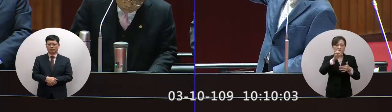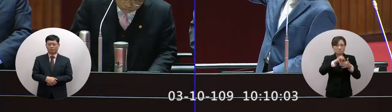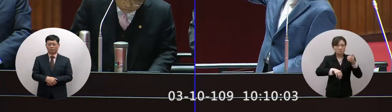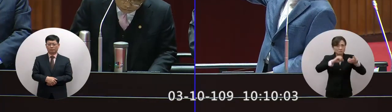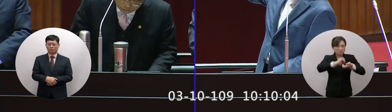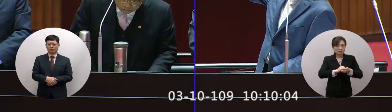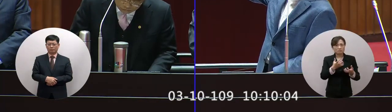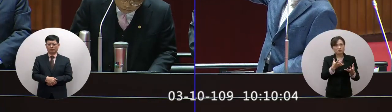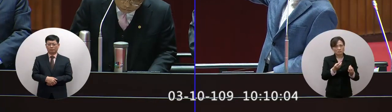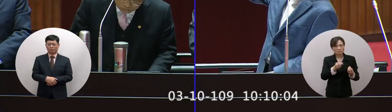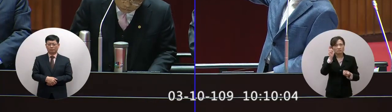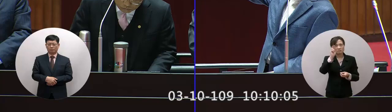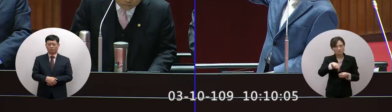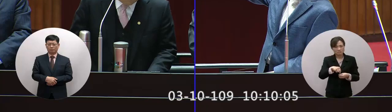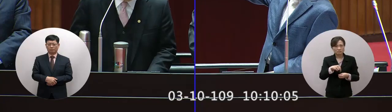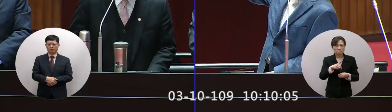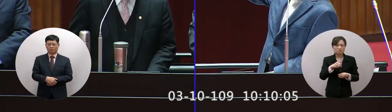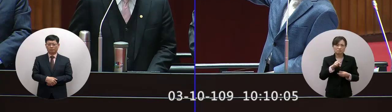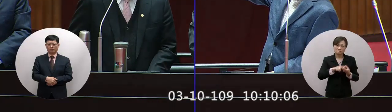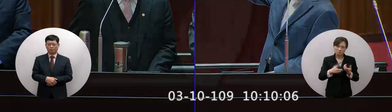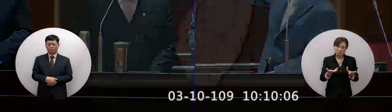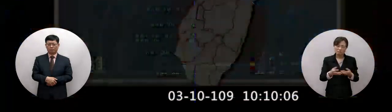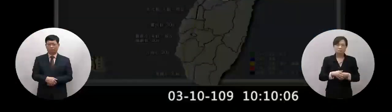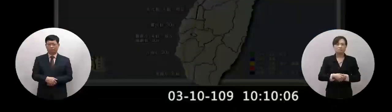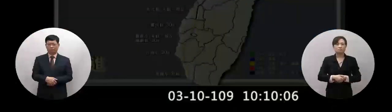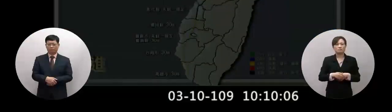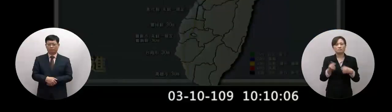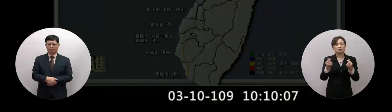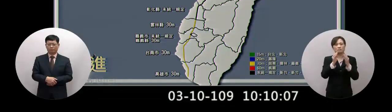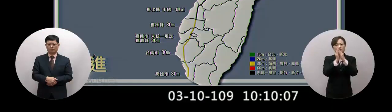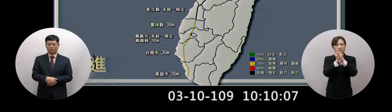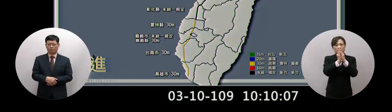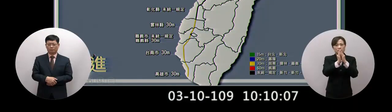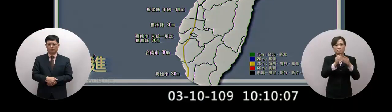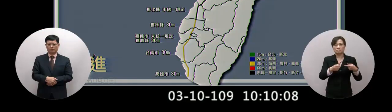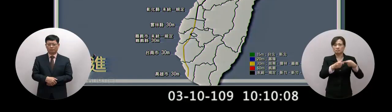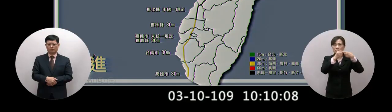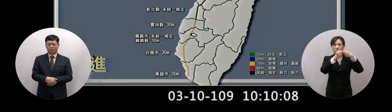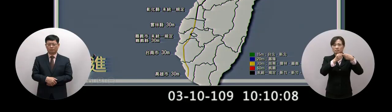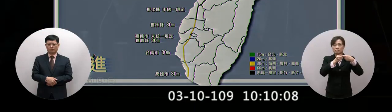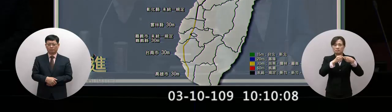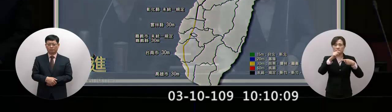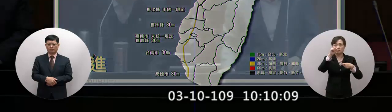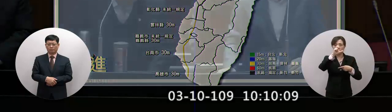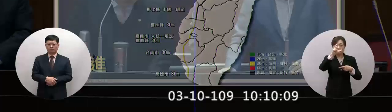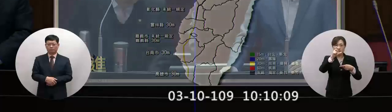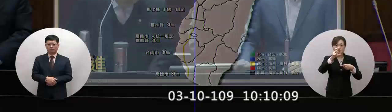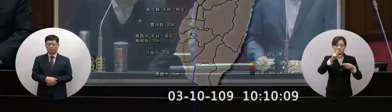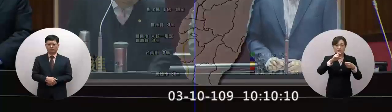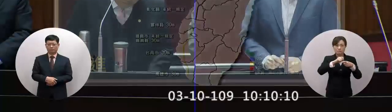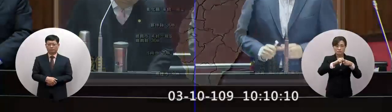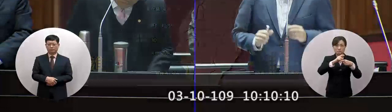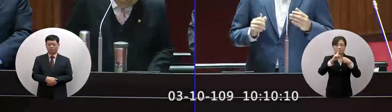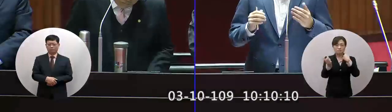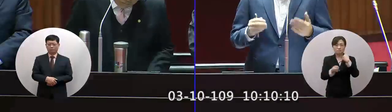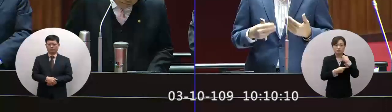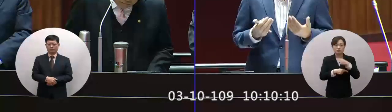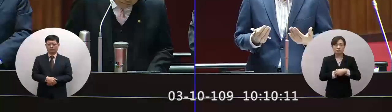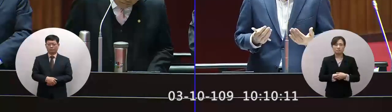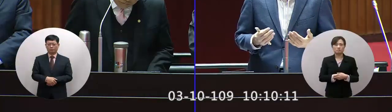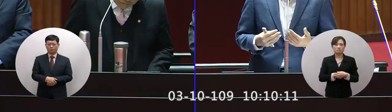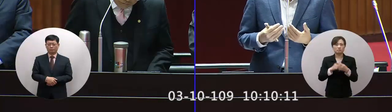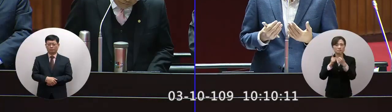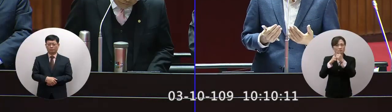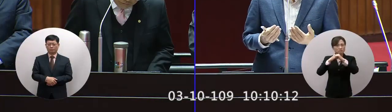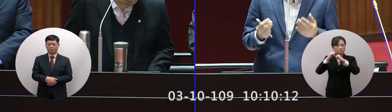了桃园第一名啊，60米，60米对民众的影响权